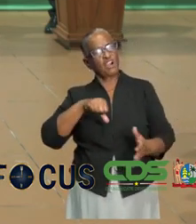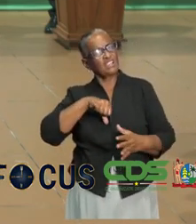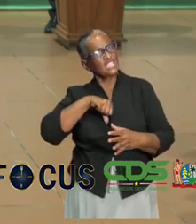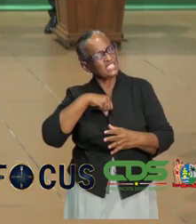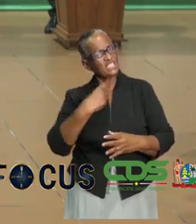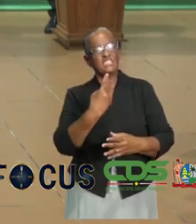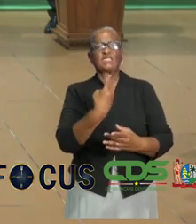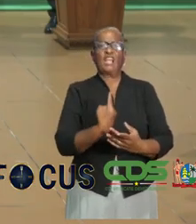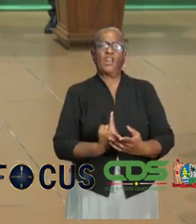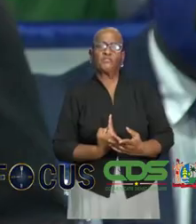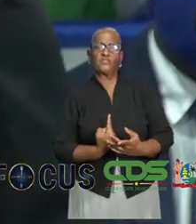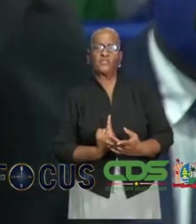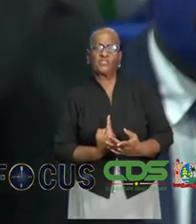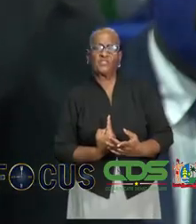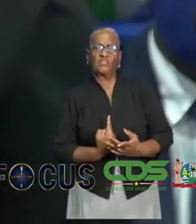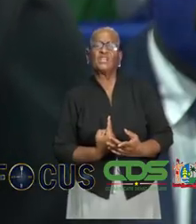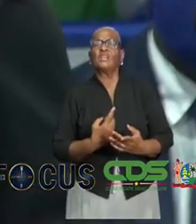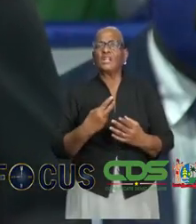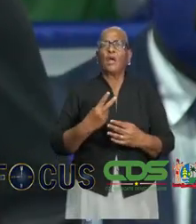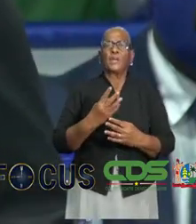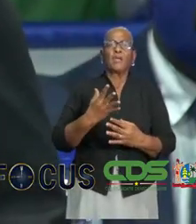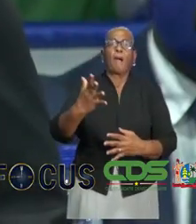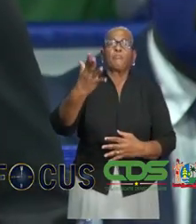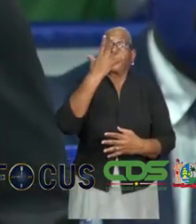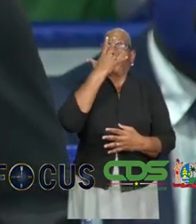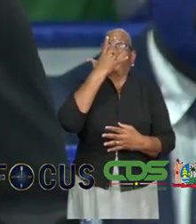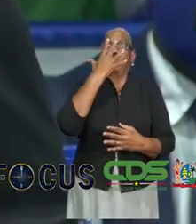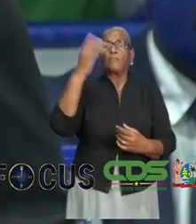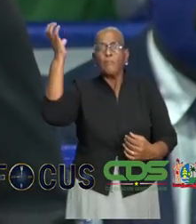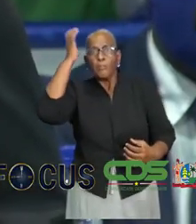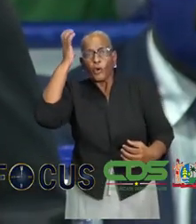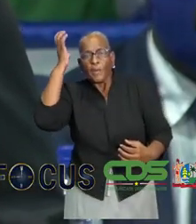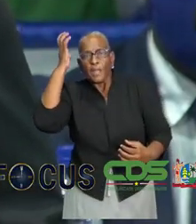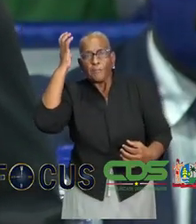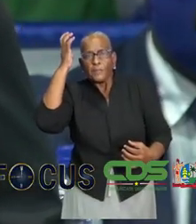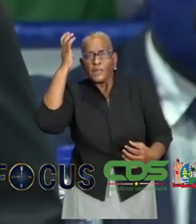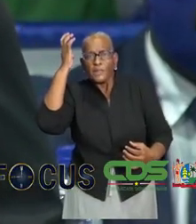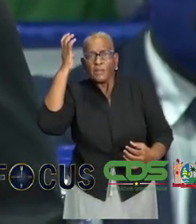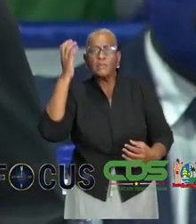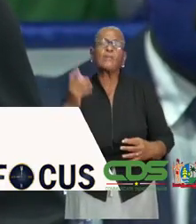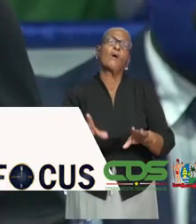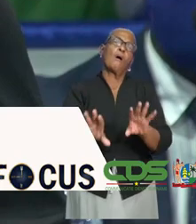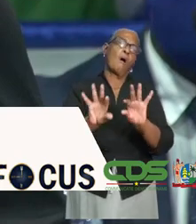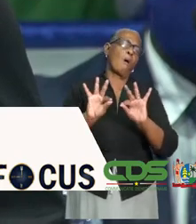individu, dagelijks geconfronteerd wordt met problemen die om